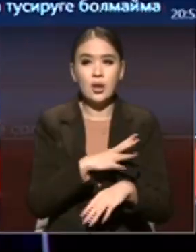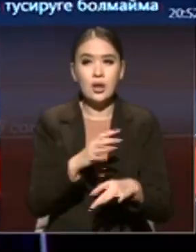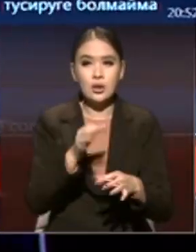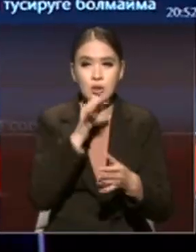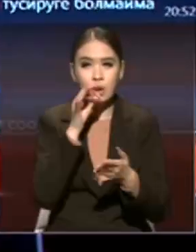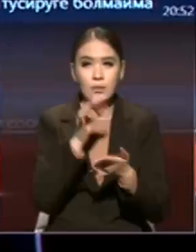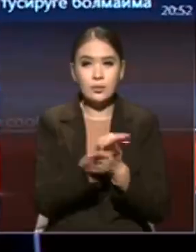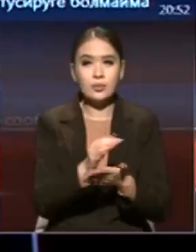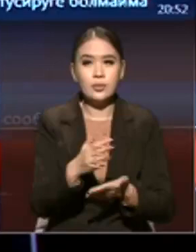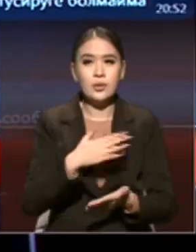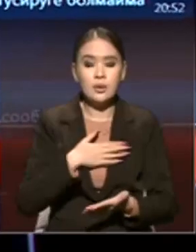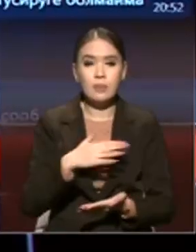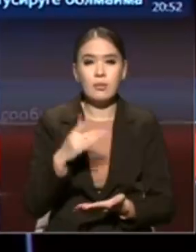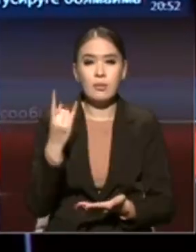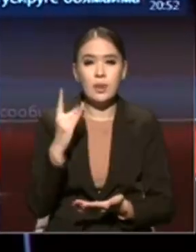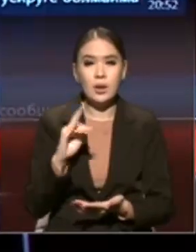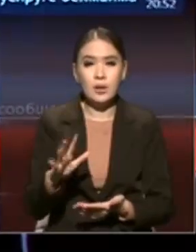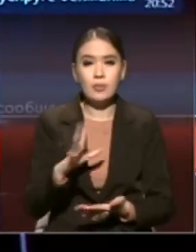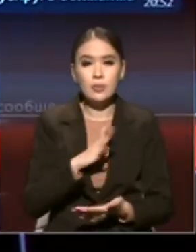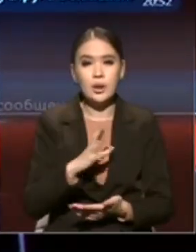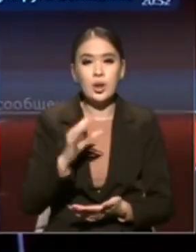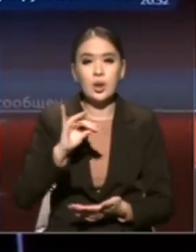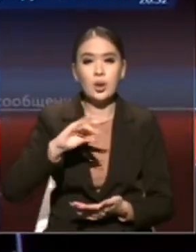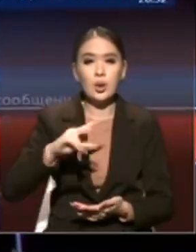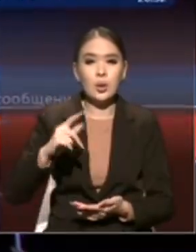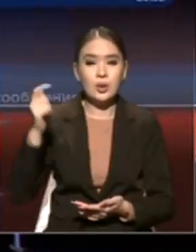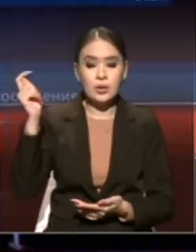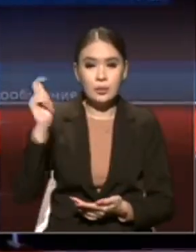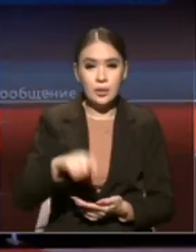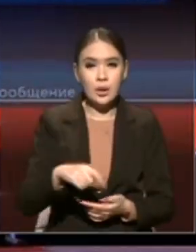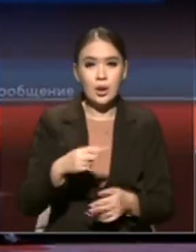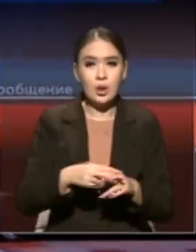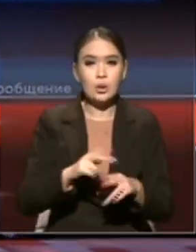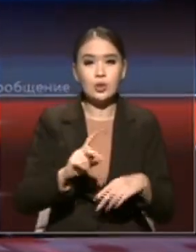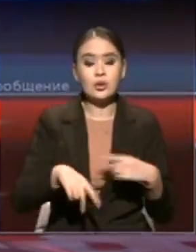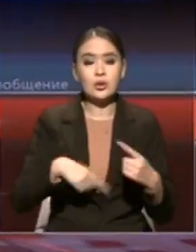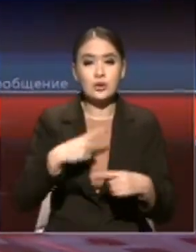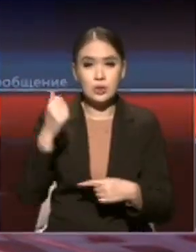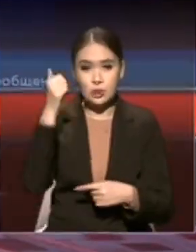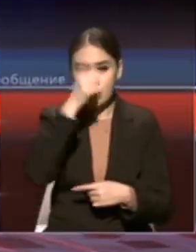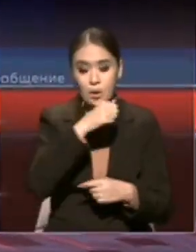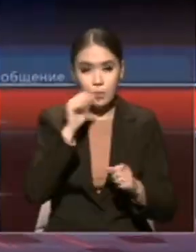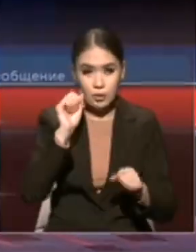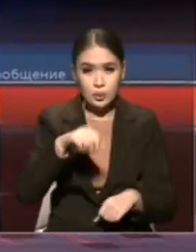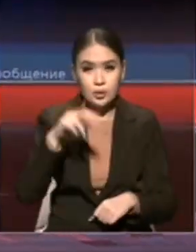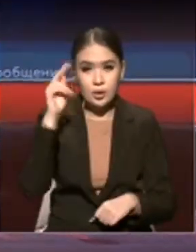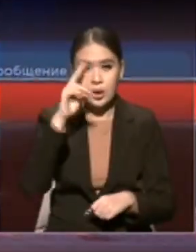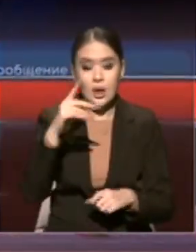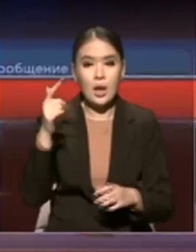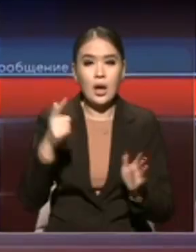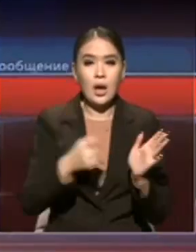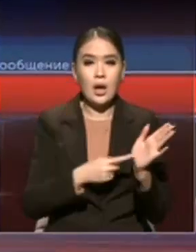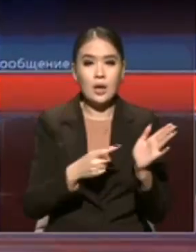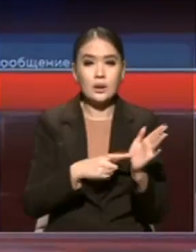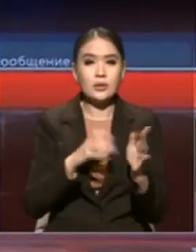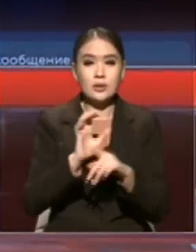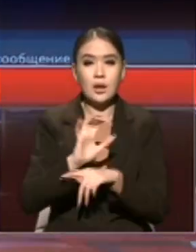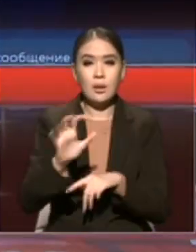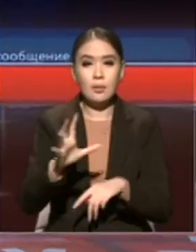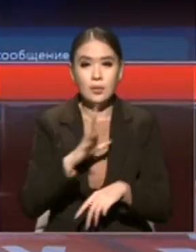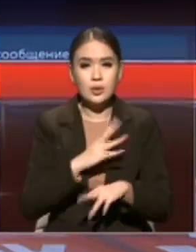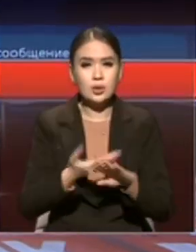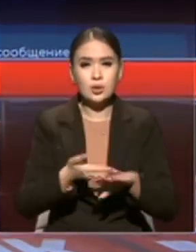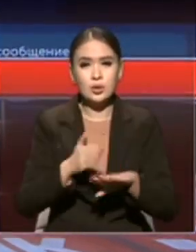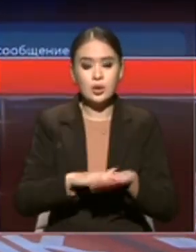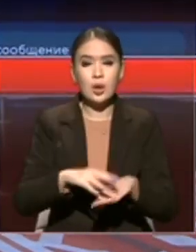Міне, менің балам биыл шілде айында келді, оқуға түсе алмай қалды. Келесі жылы баруына бола ма? Қарағандыға жіберілген екен. Бізге ол жақ қиында